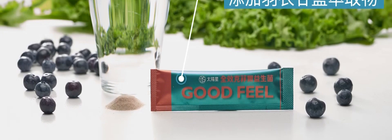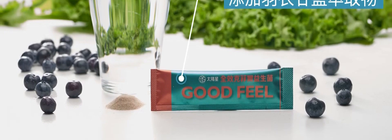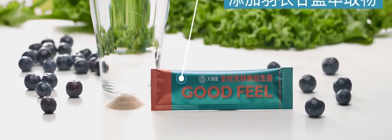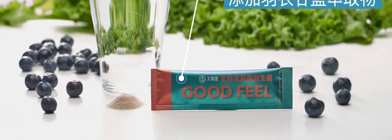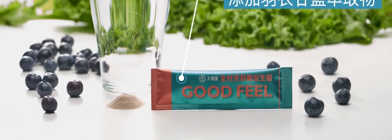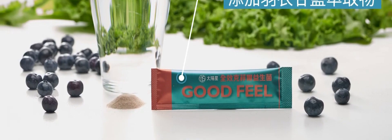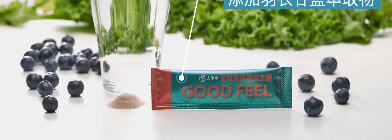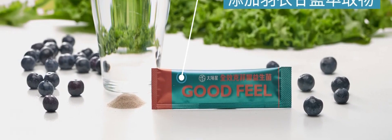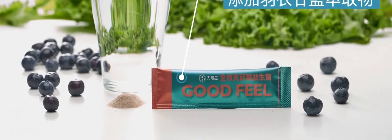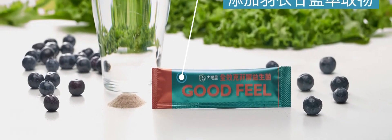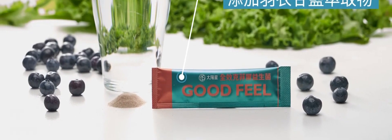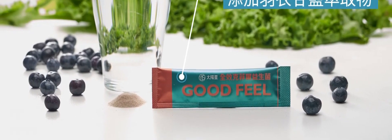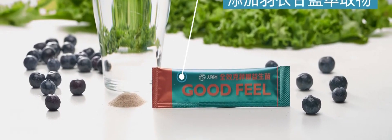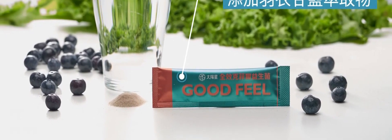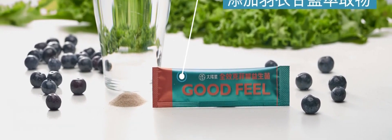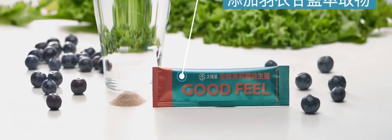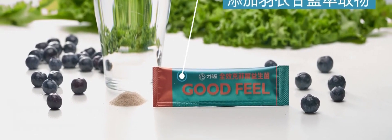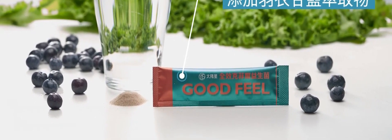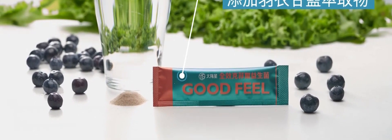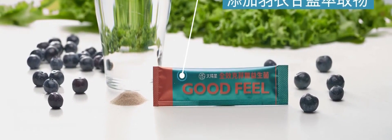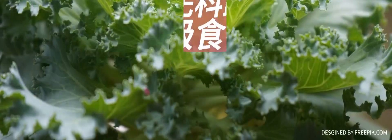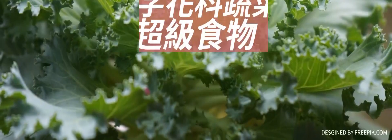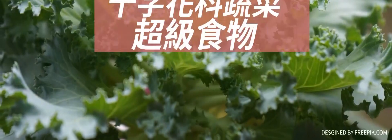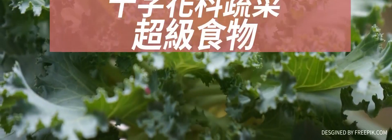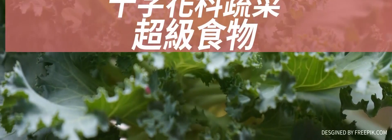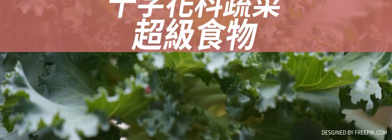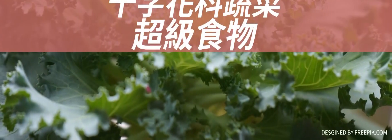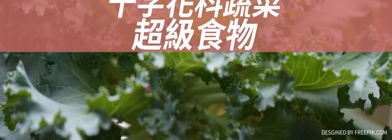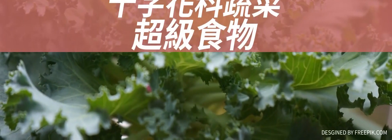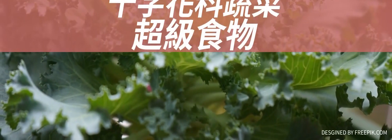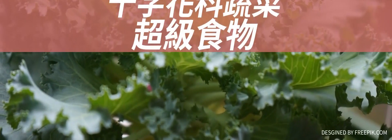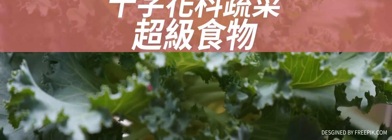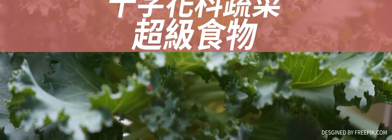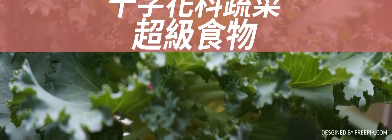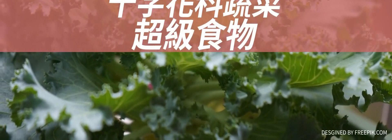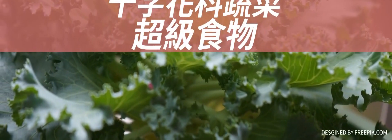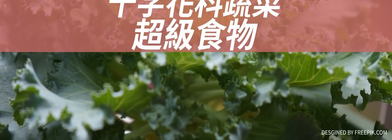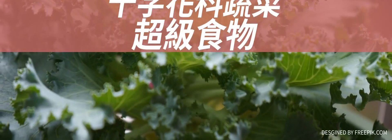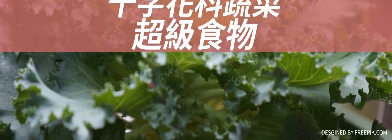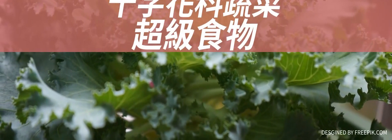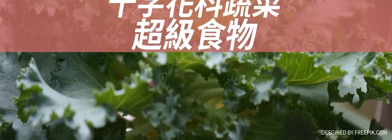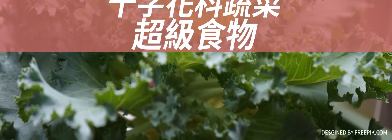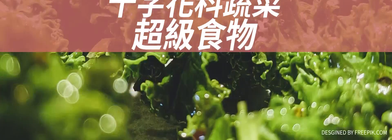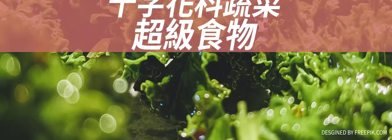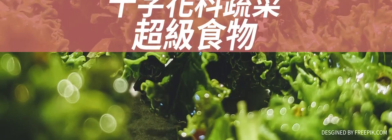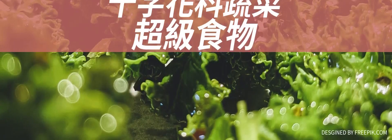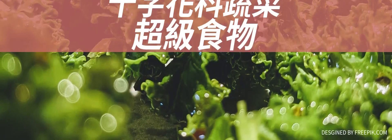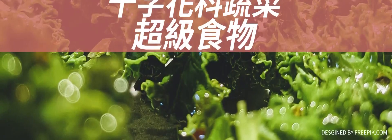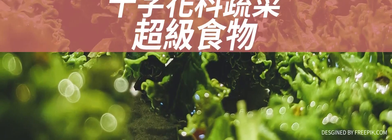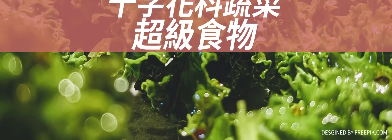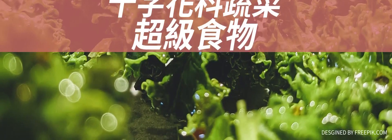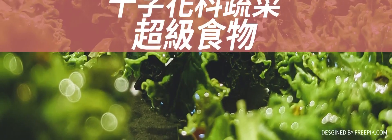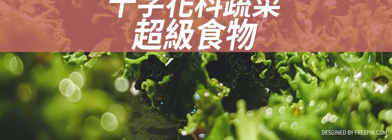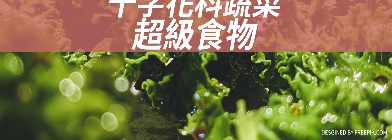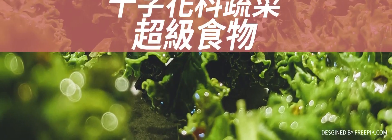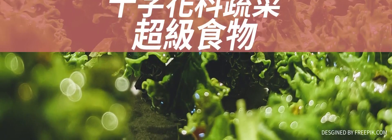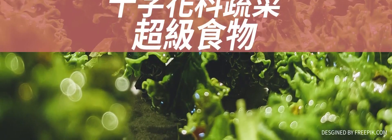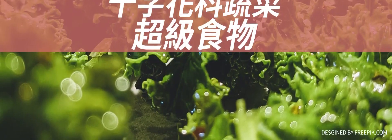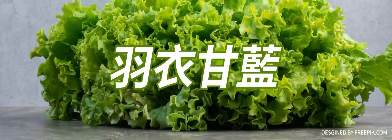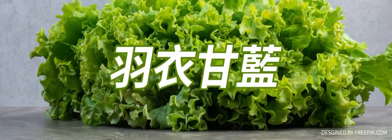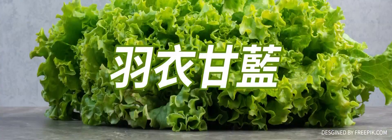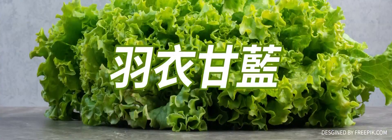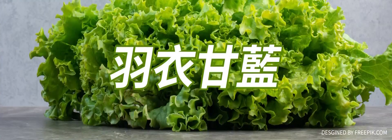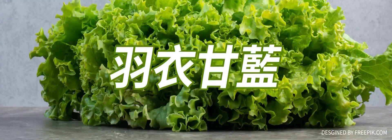级食物的羽衣甘蓝萃取物，不少研究都指出十字花科蔬菜有助抗炎及防